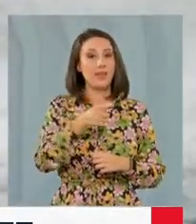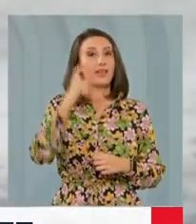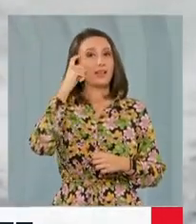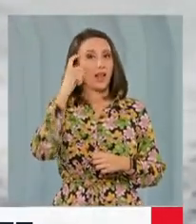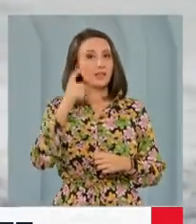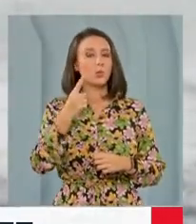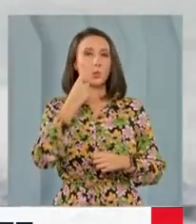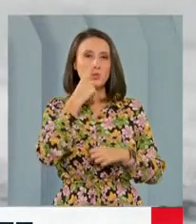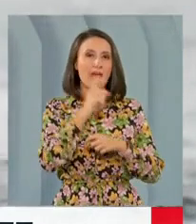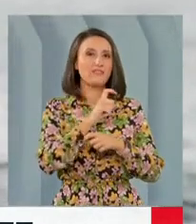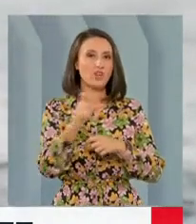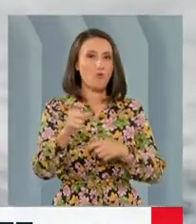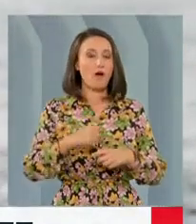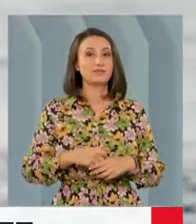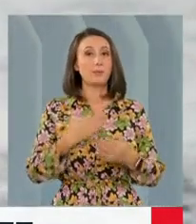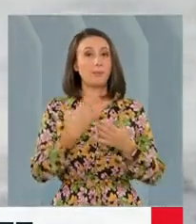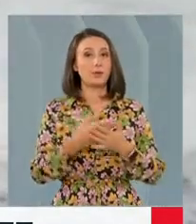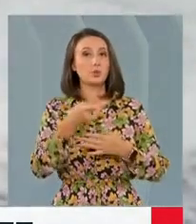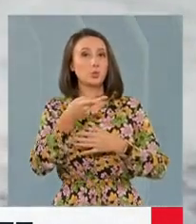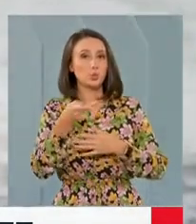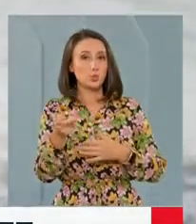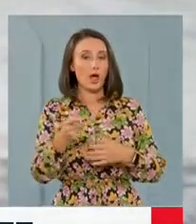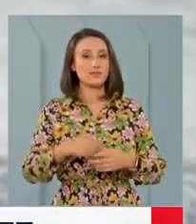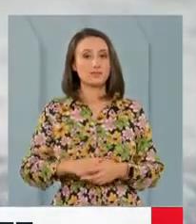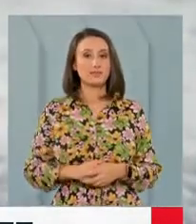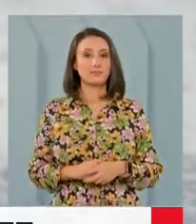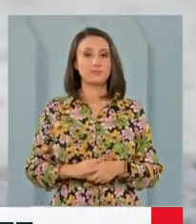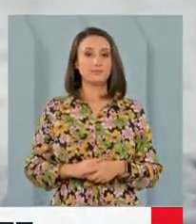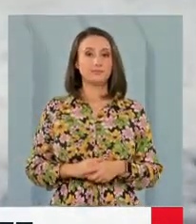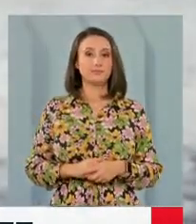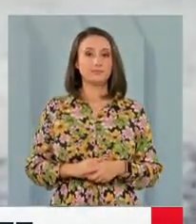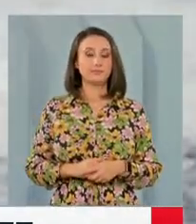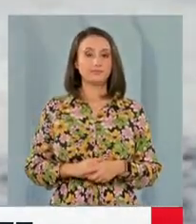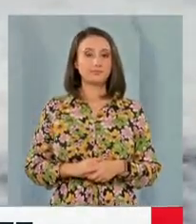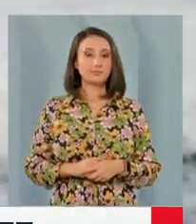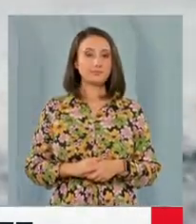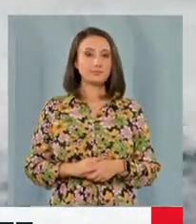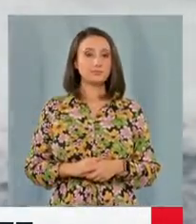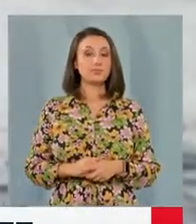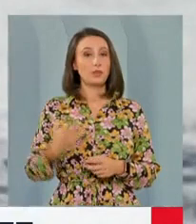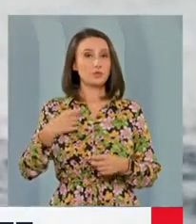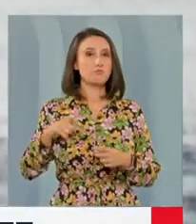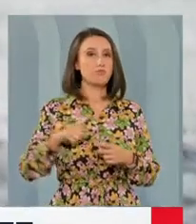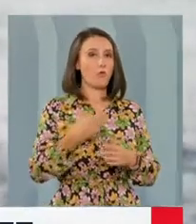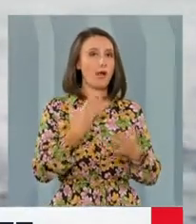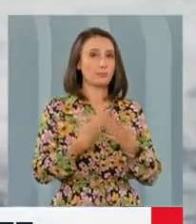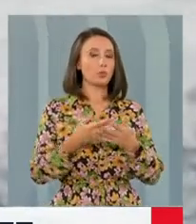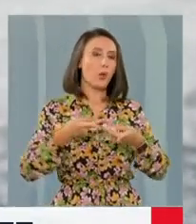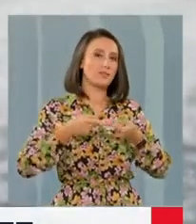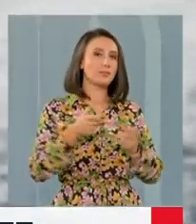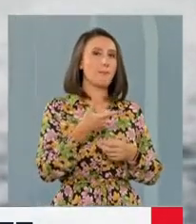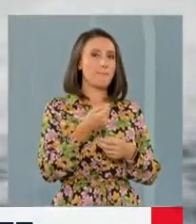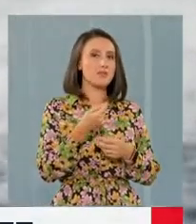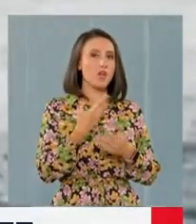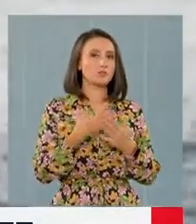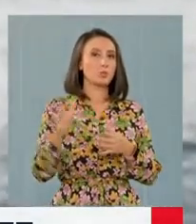vinovată pentru scurgerile de la conductele Nord Stream 1 și 2 din Marea Baltică, provocate cel mai probabil pentru a trimite un mesaj Occidentului. Mai exact,